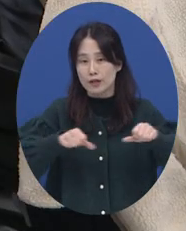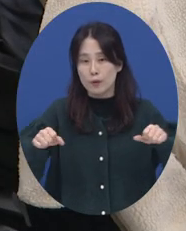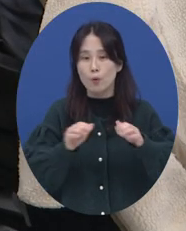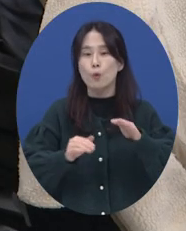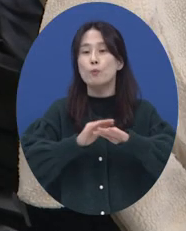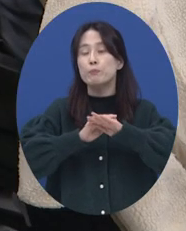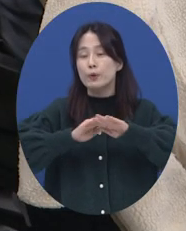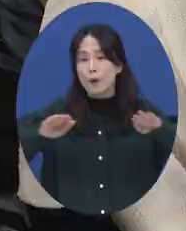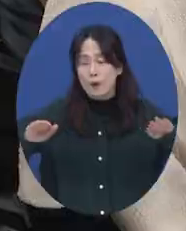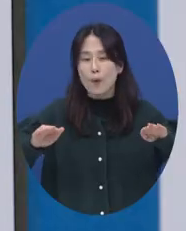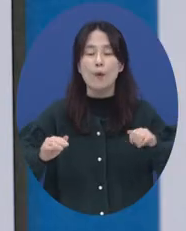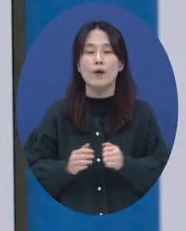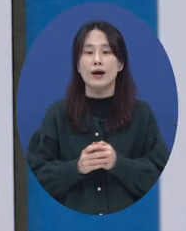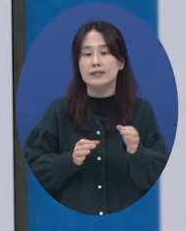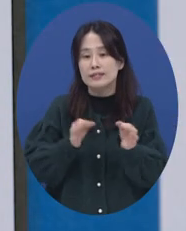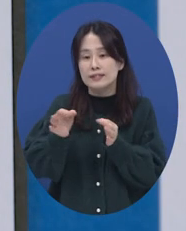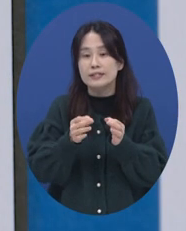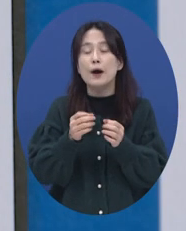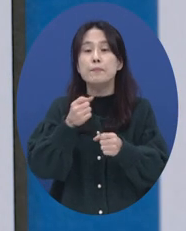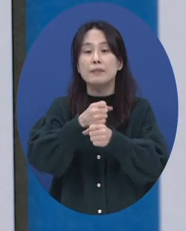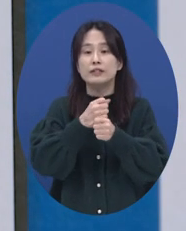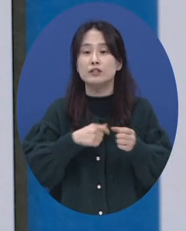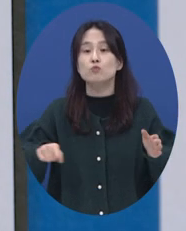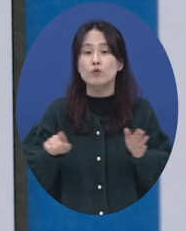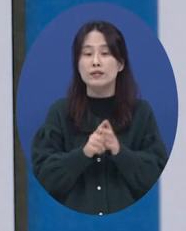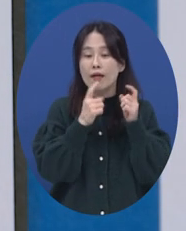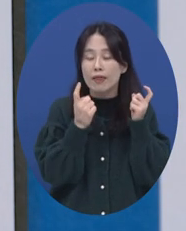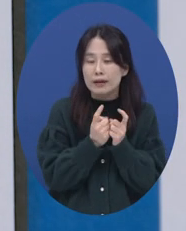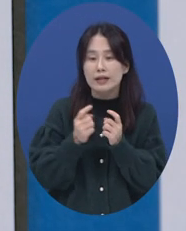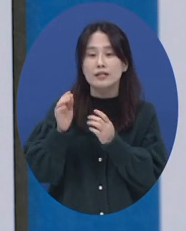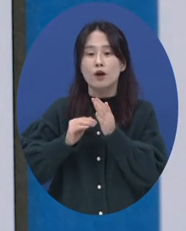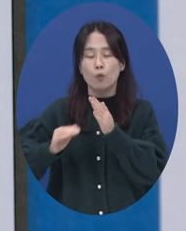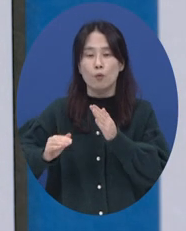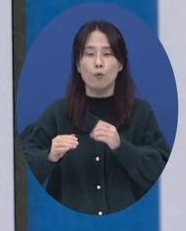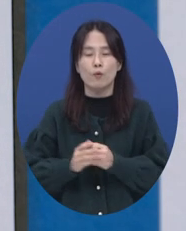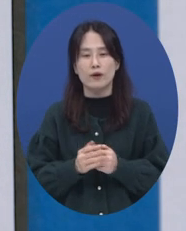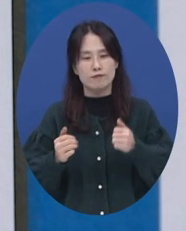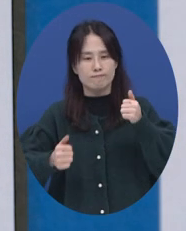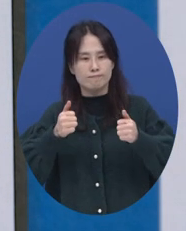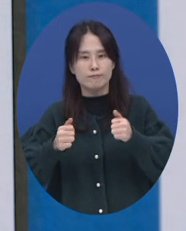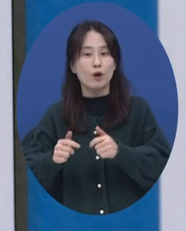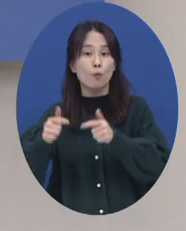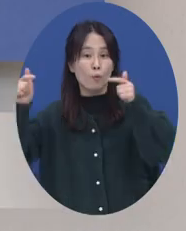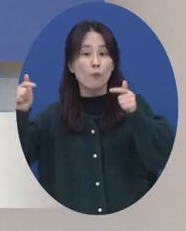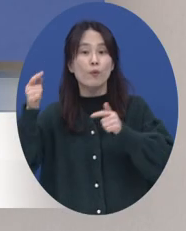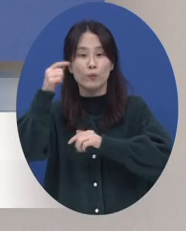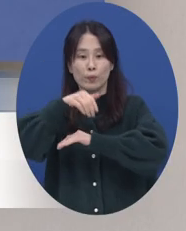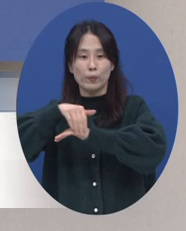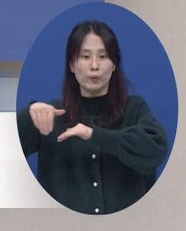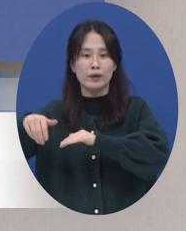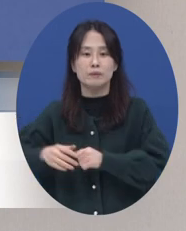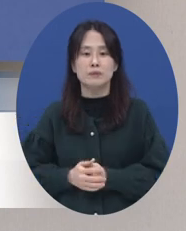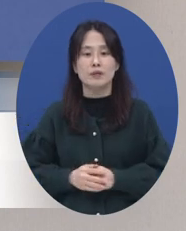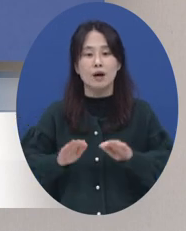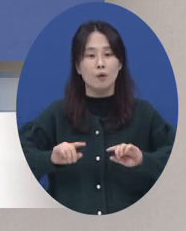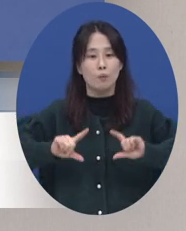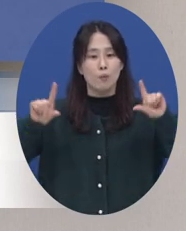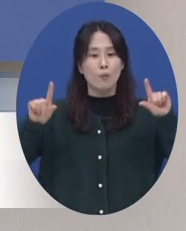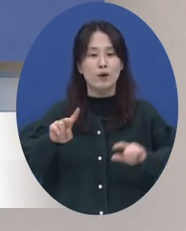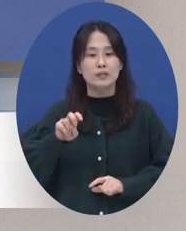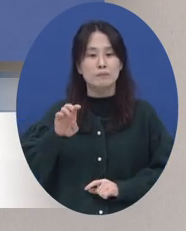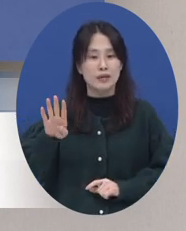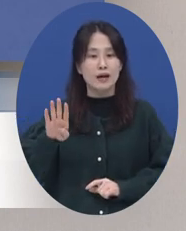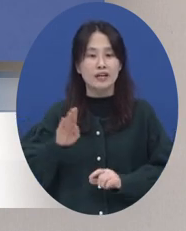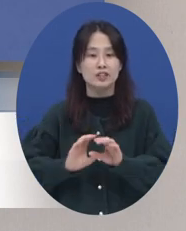생태계를 만들기 위한 민간과 공공의 맞대결을 더 확장할 예정 사실 올해 이제